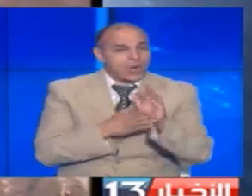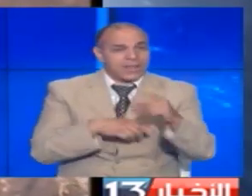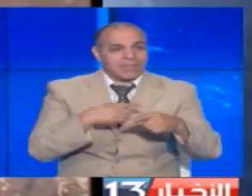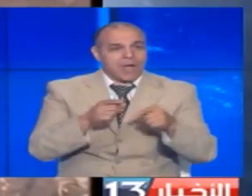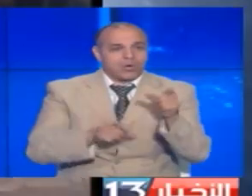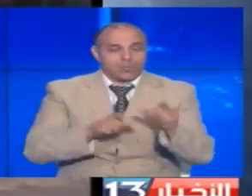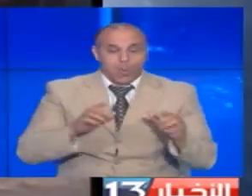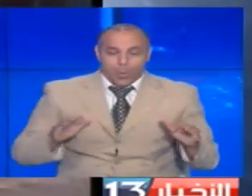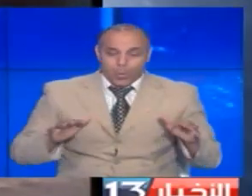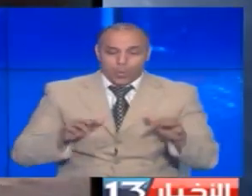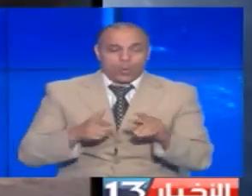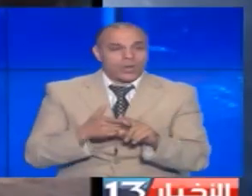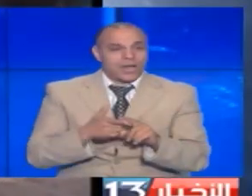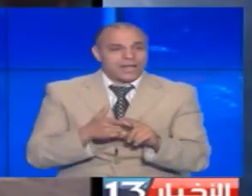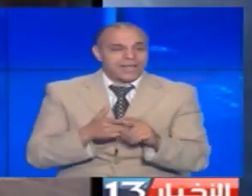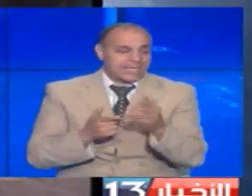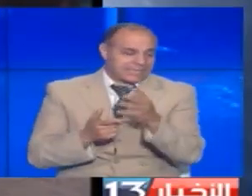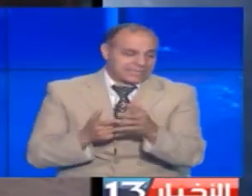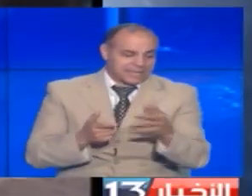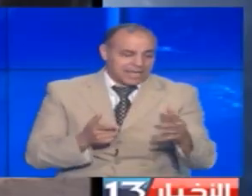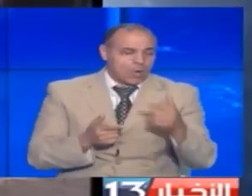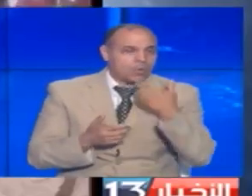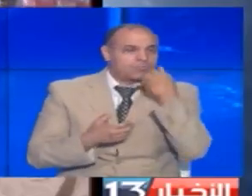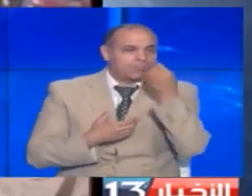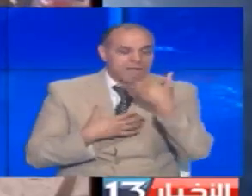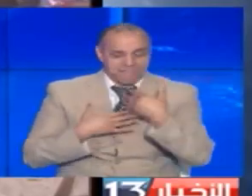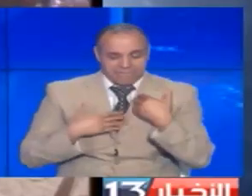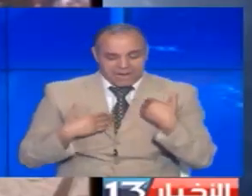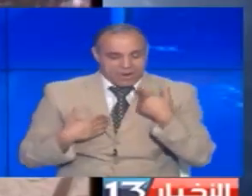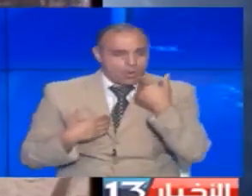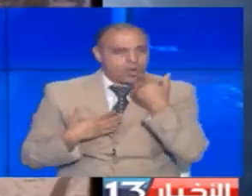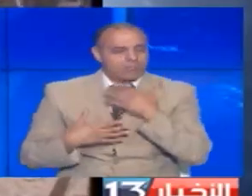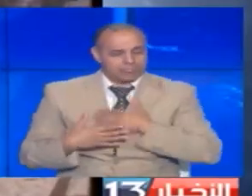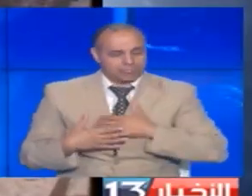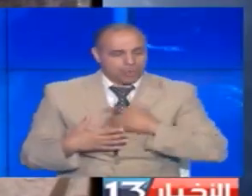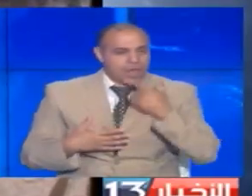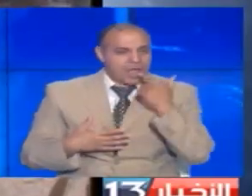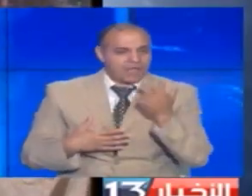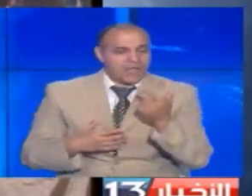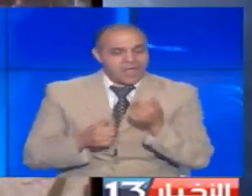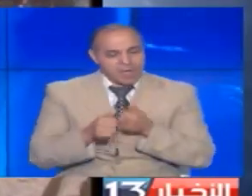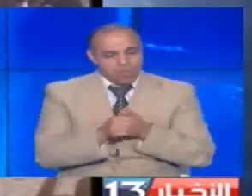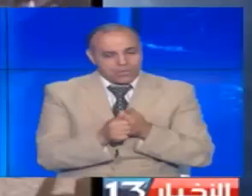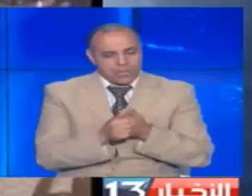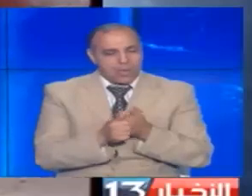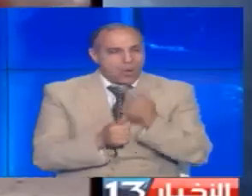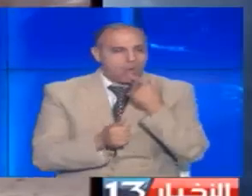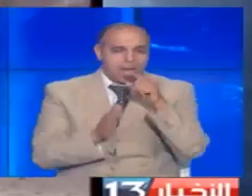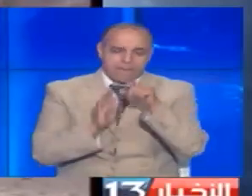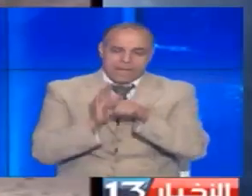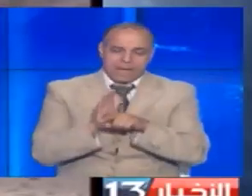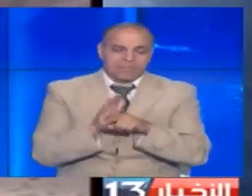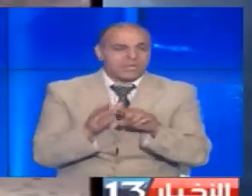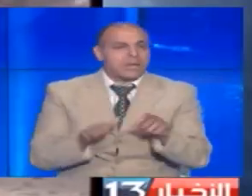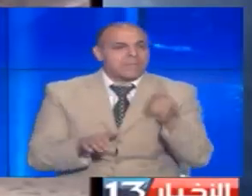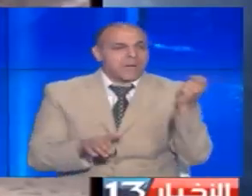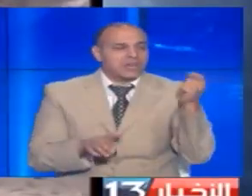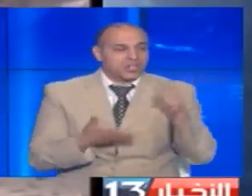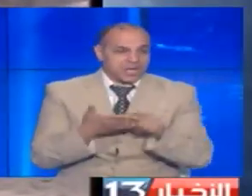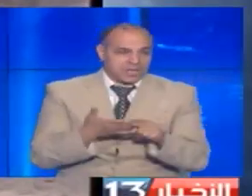الجمهوري خاصه من الصغار الذين عبروا عن سعادتهم وارتياحهم لمتابعتهم لجنه فقره المهرجان